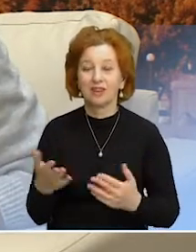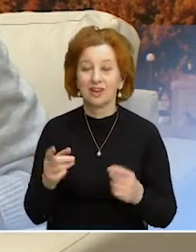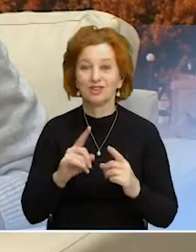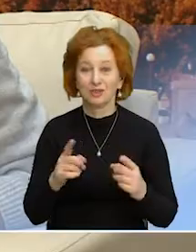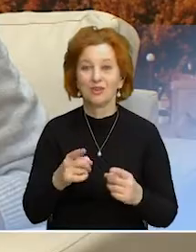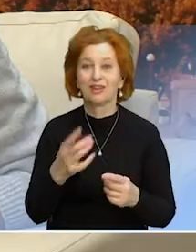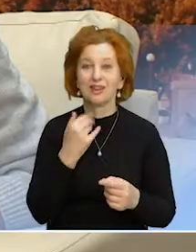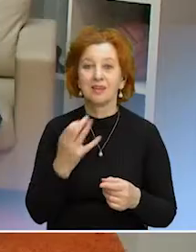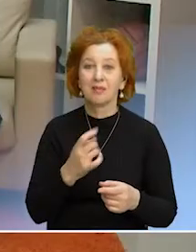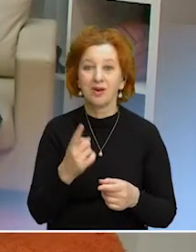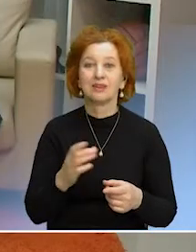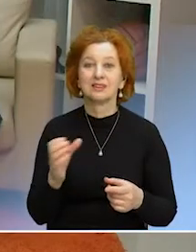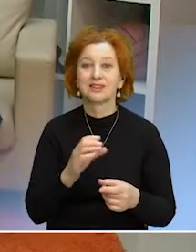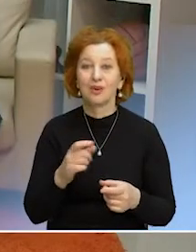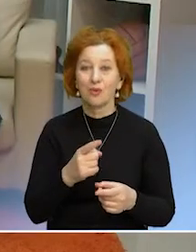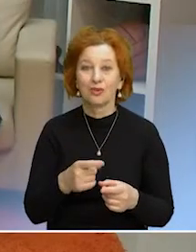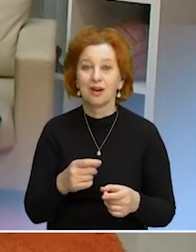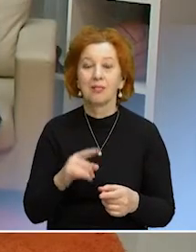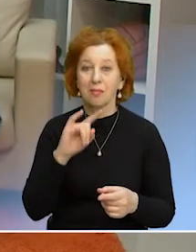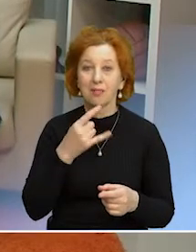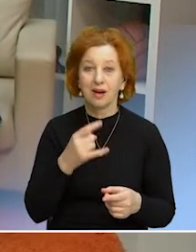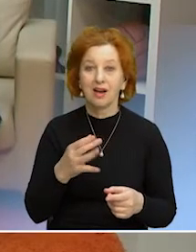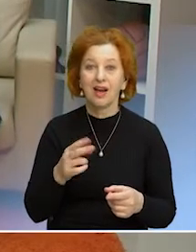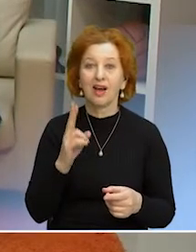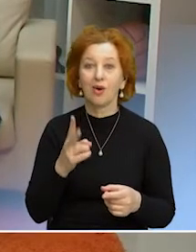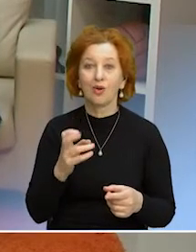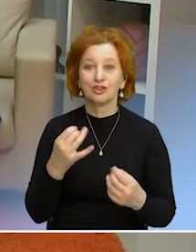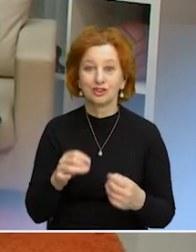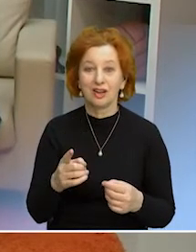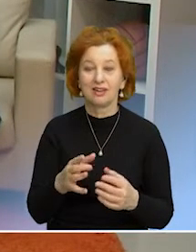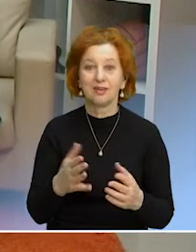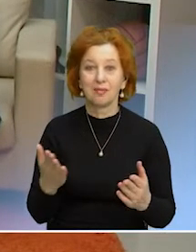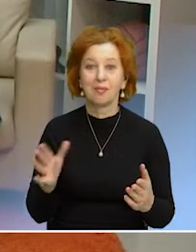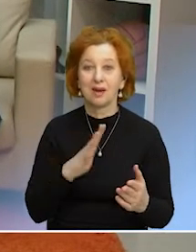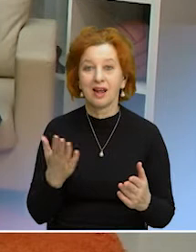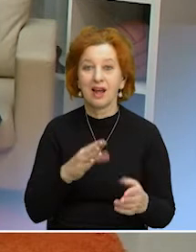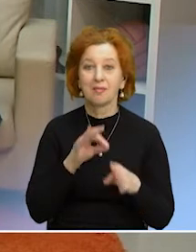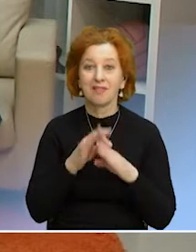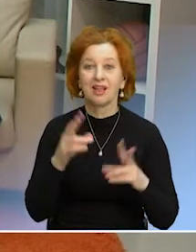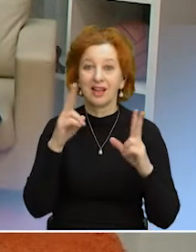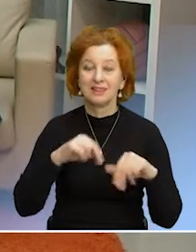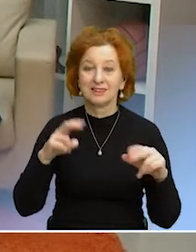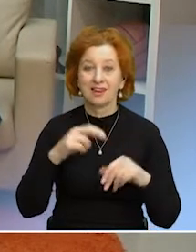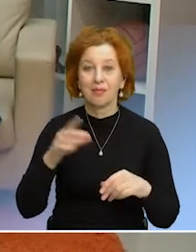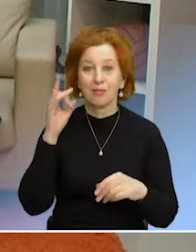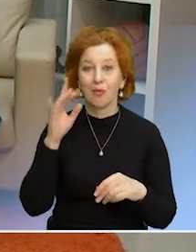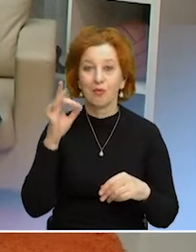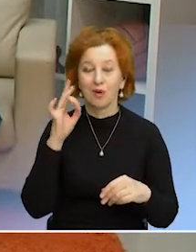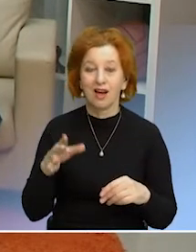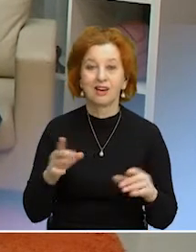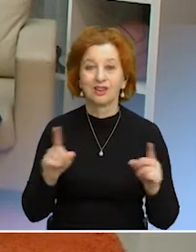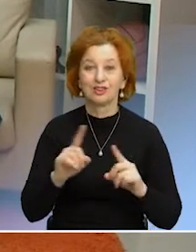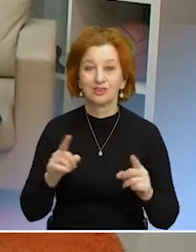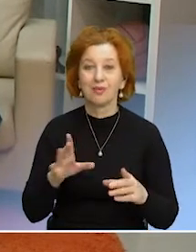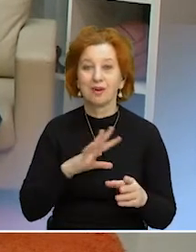персонажи, кстати, эти? Ну, Дед Мороз, Снегурочка, понятное дело. А почему Баба-Яга и Кощей? То есть были какие-то проведены исследования, самые популярные герои сказок